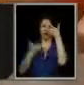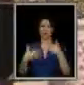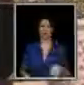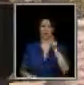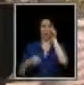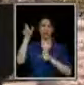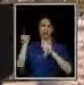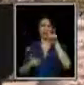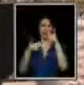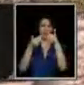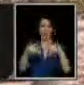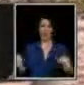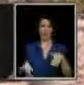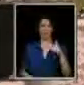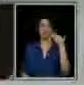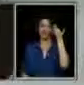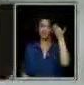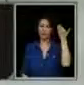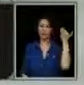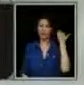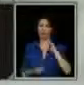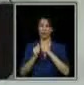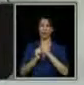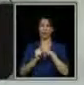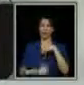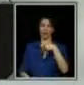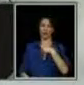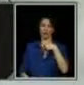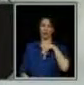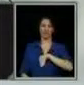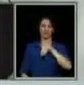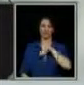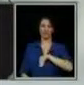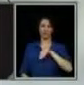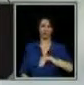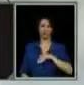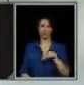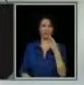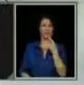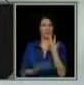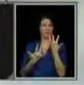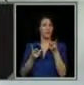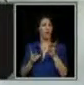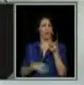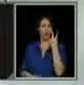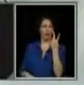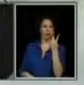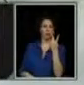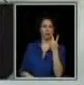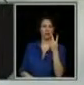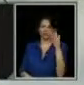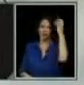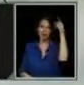נפשית, שמונה להם אפוטרופוס בו הם תלויים לחלוטין. מתי הוא יכול לראות את מלכה? יש לו אפשרות לכתוב לו מכתב וזה יעבור לטיפולה. היא לא אמרה